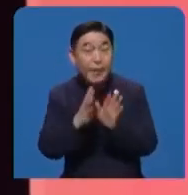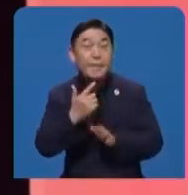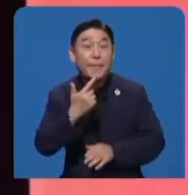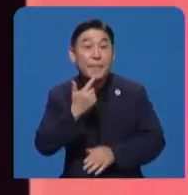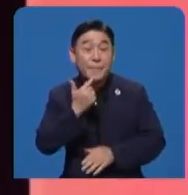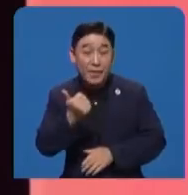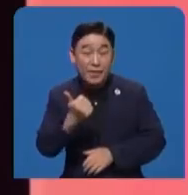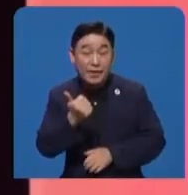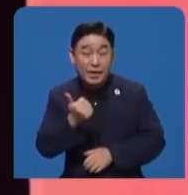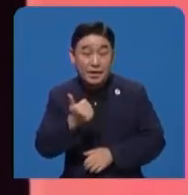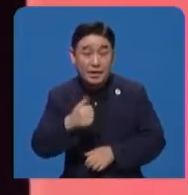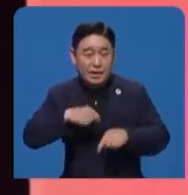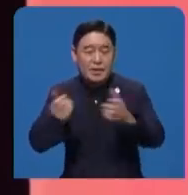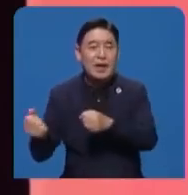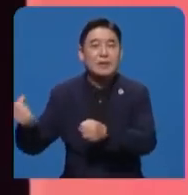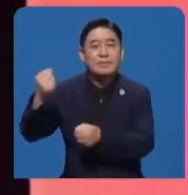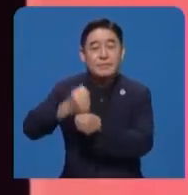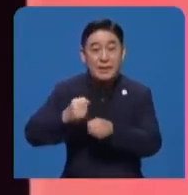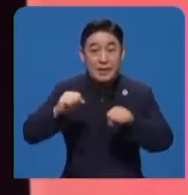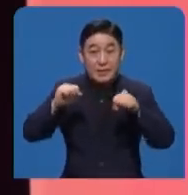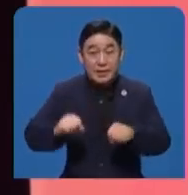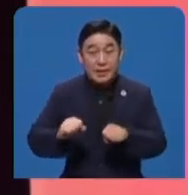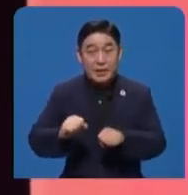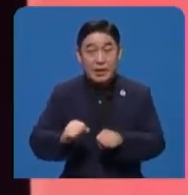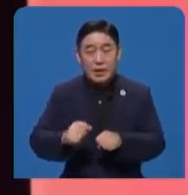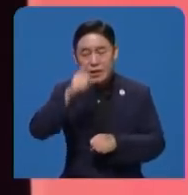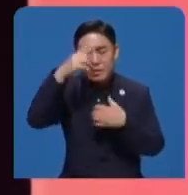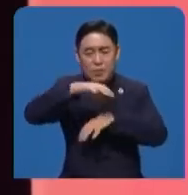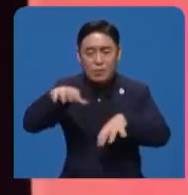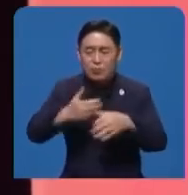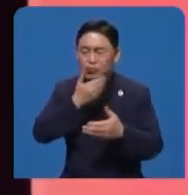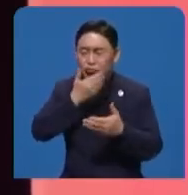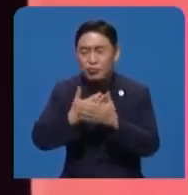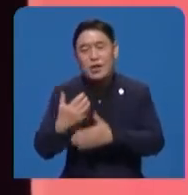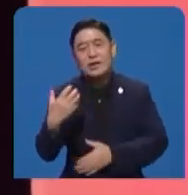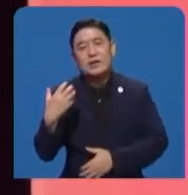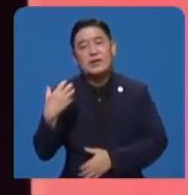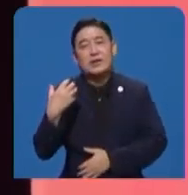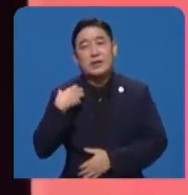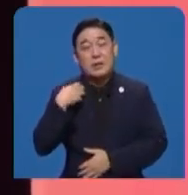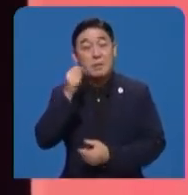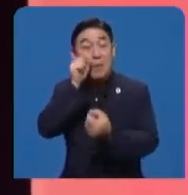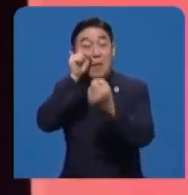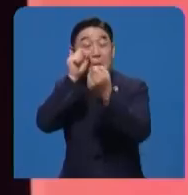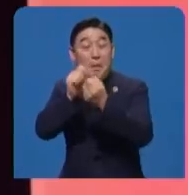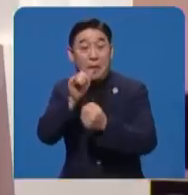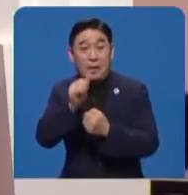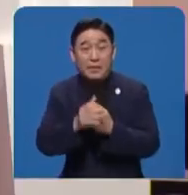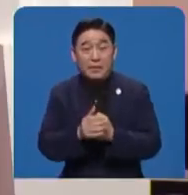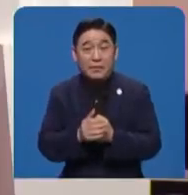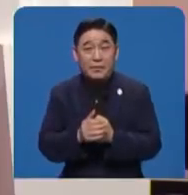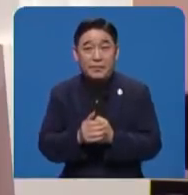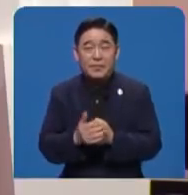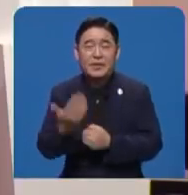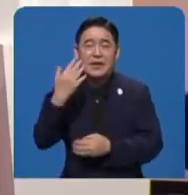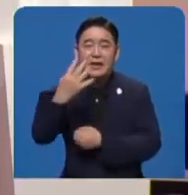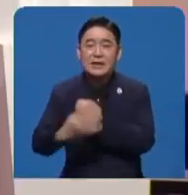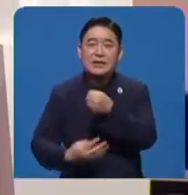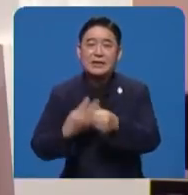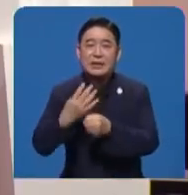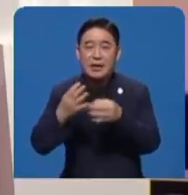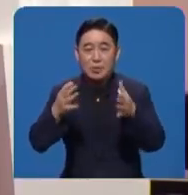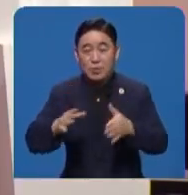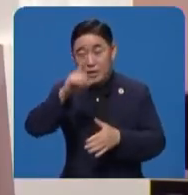당을 살려냈습니다. 이제 정권교체의 막중한 사명을 눈앞에 두고 있습니다. 지난